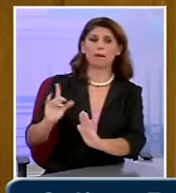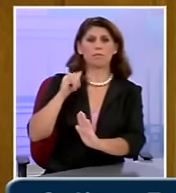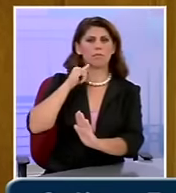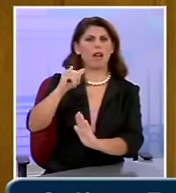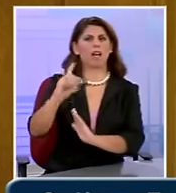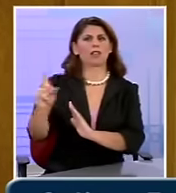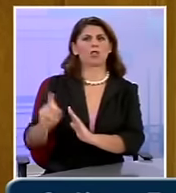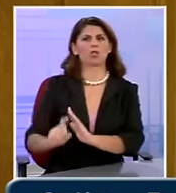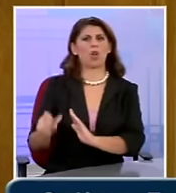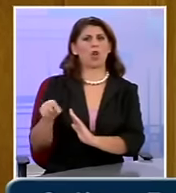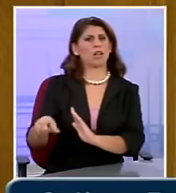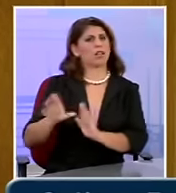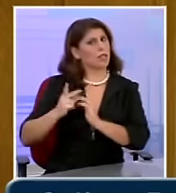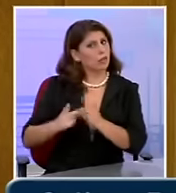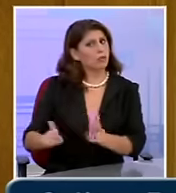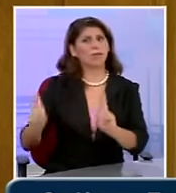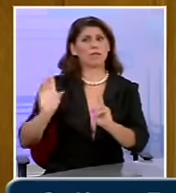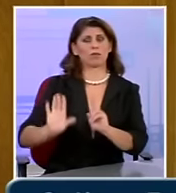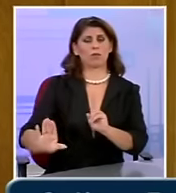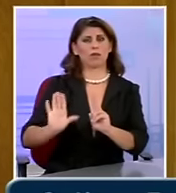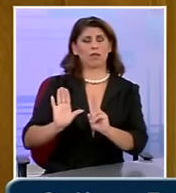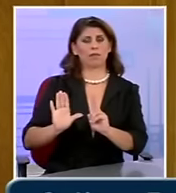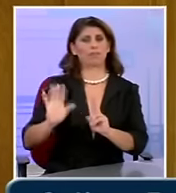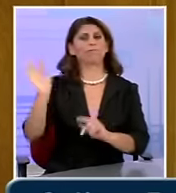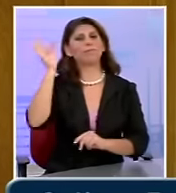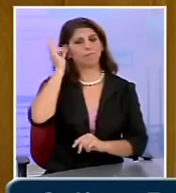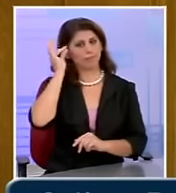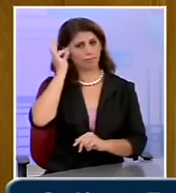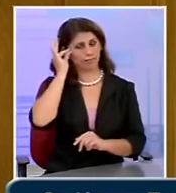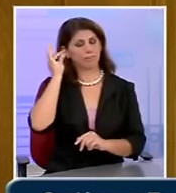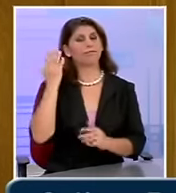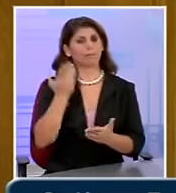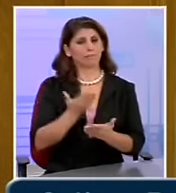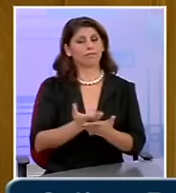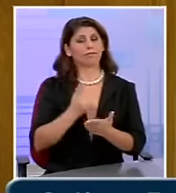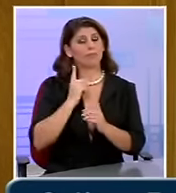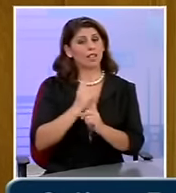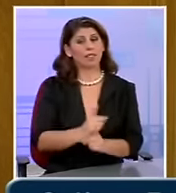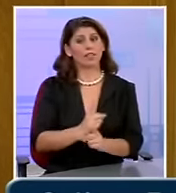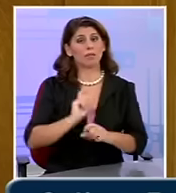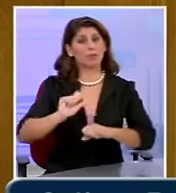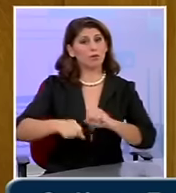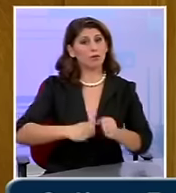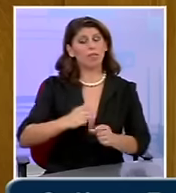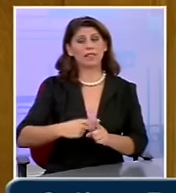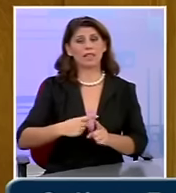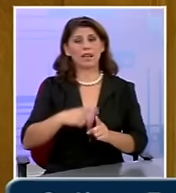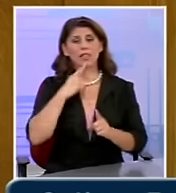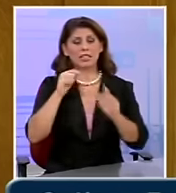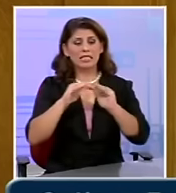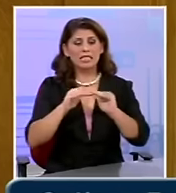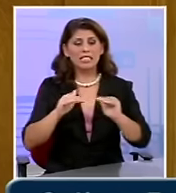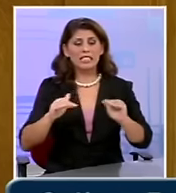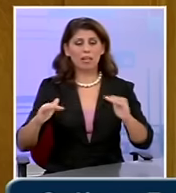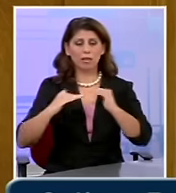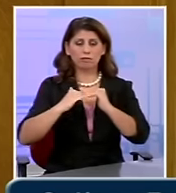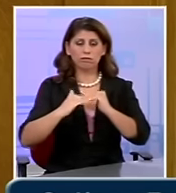ζούσαν. Η Γαλλία λοιπόν ζητάει ιδιαίτερα τις προσπάθειες της Ελλάδας για τη σταθεροποίηση της περιοχής